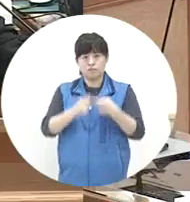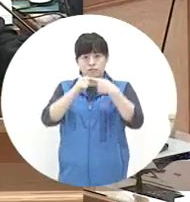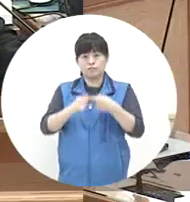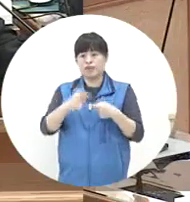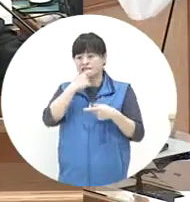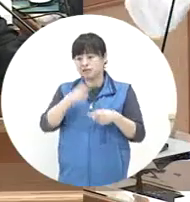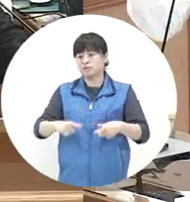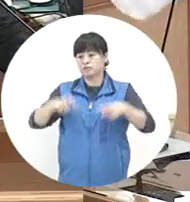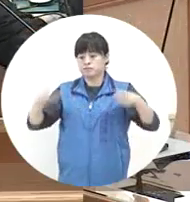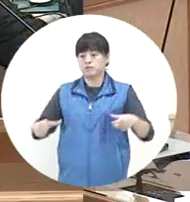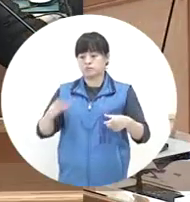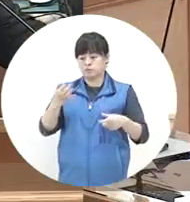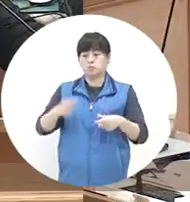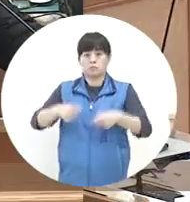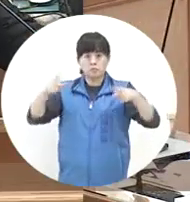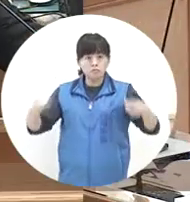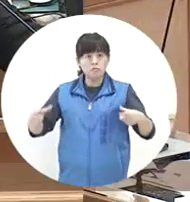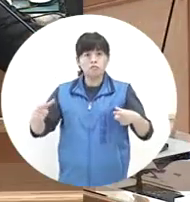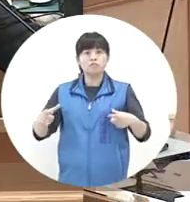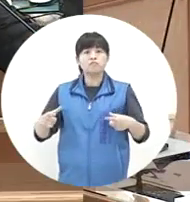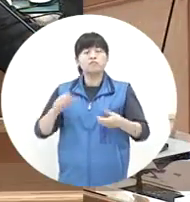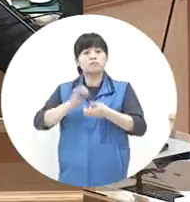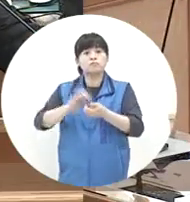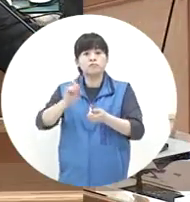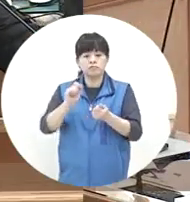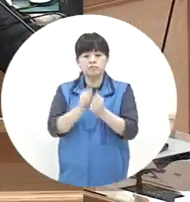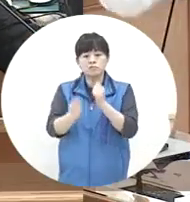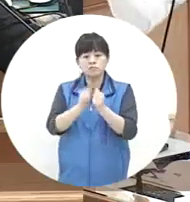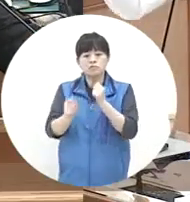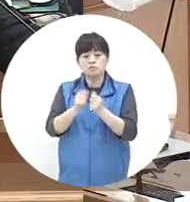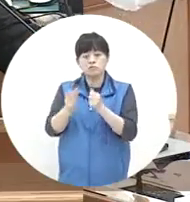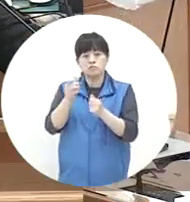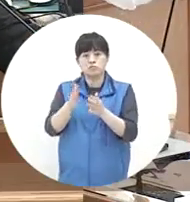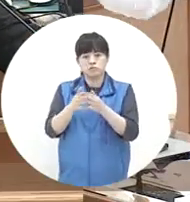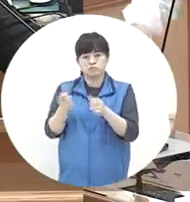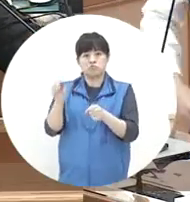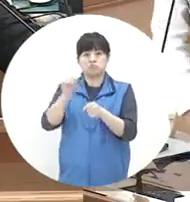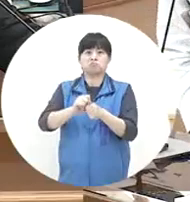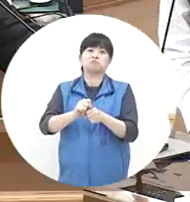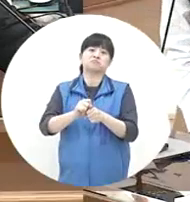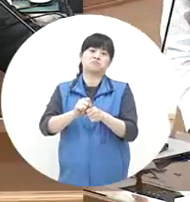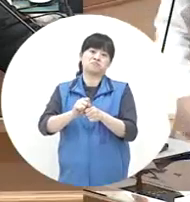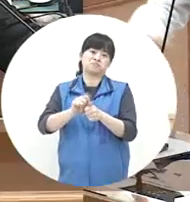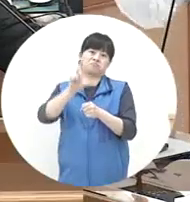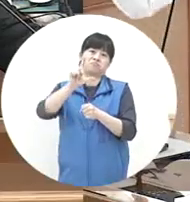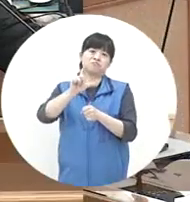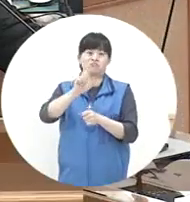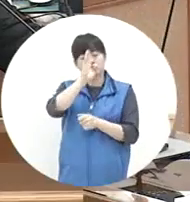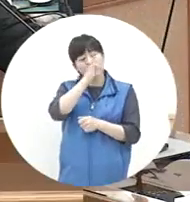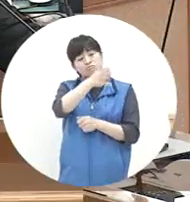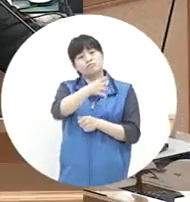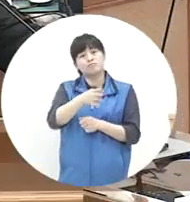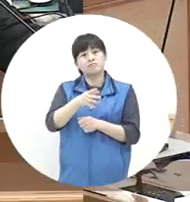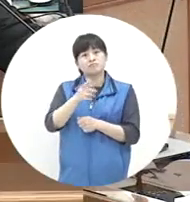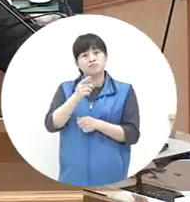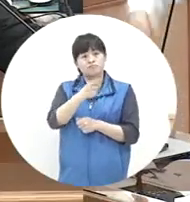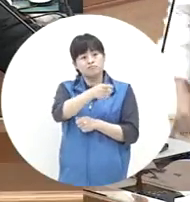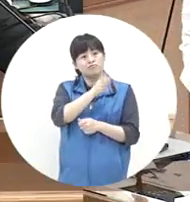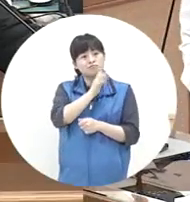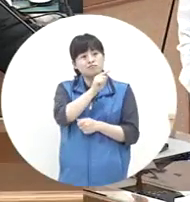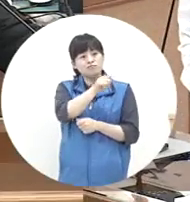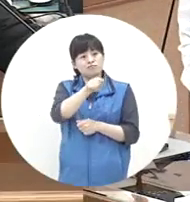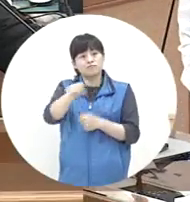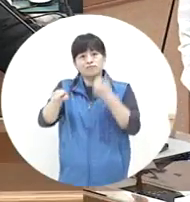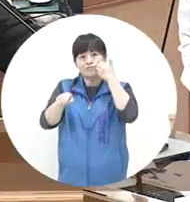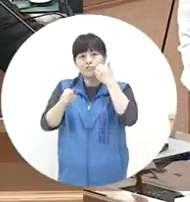大，一定某种程度上税收上面要变大。那请问一下，你是要提高哪一个税